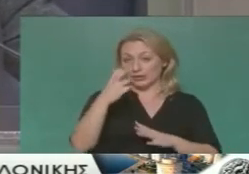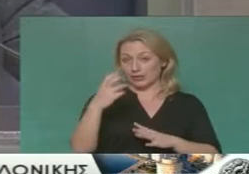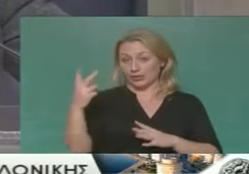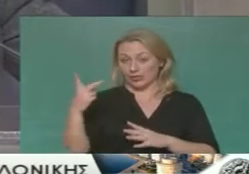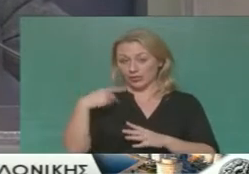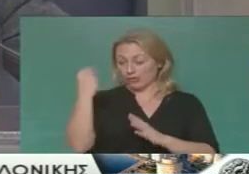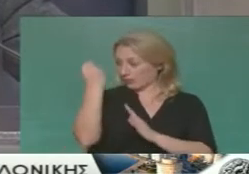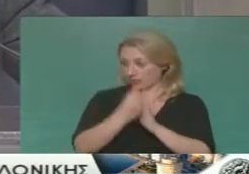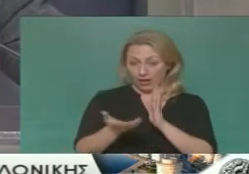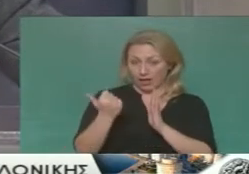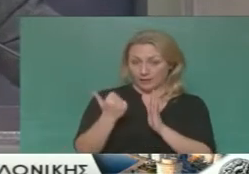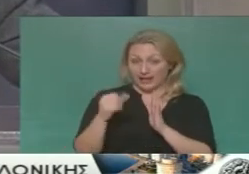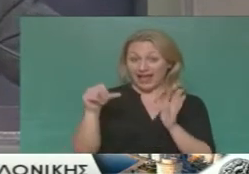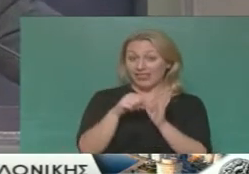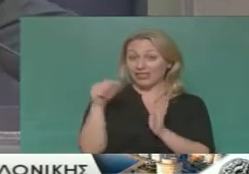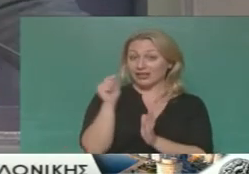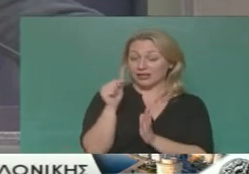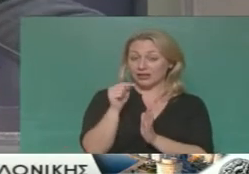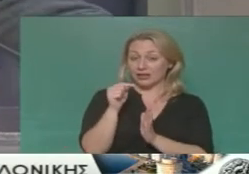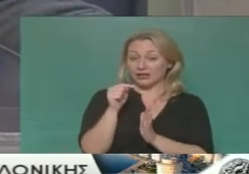αυτά. Για την Αθήνα μιλάμε.